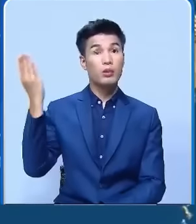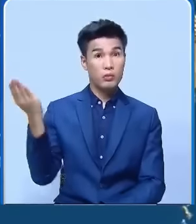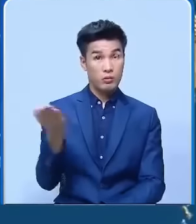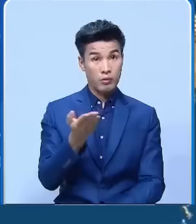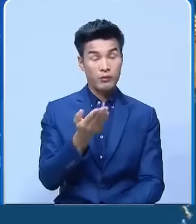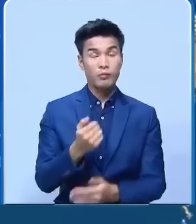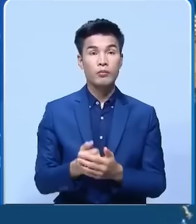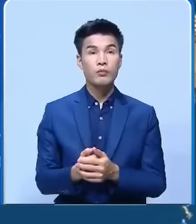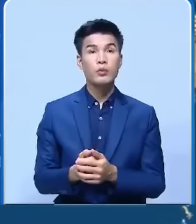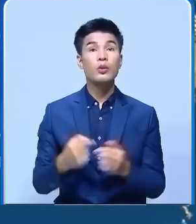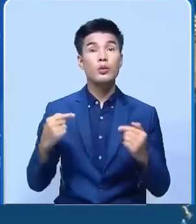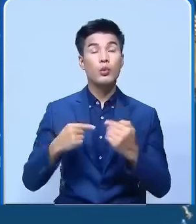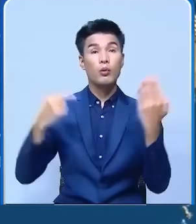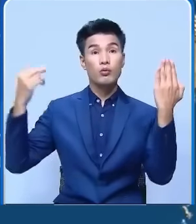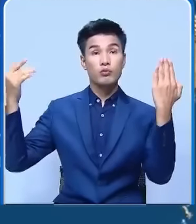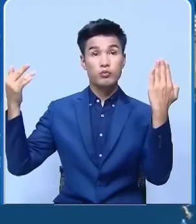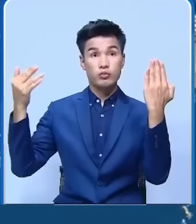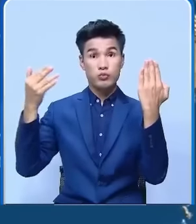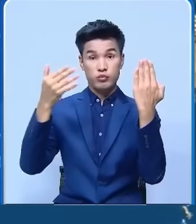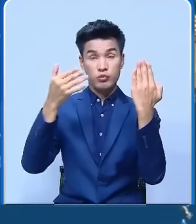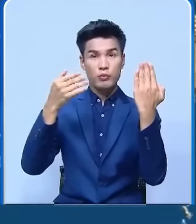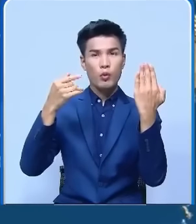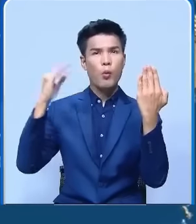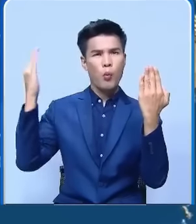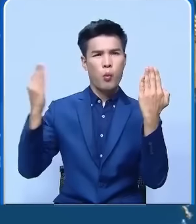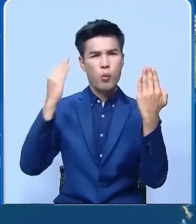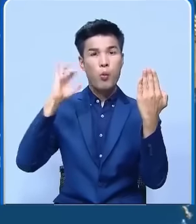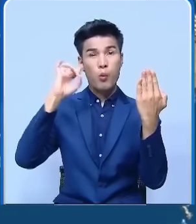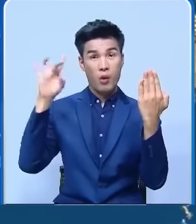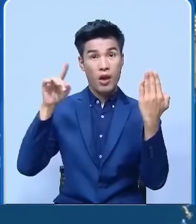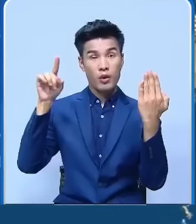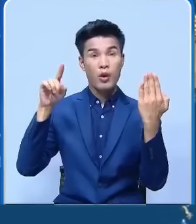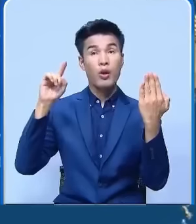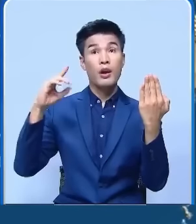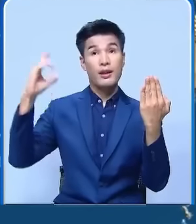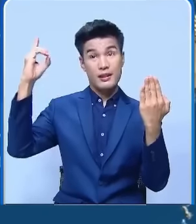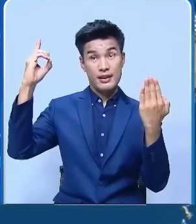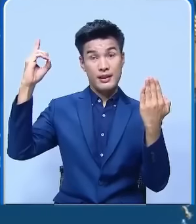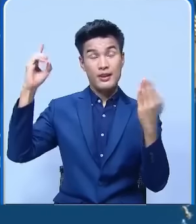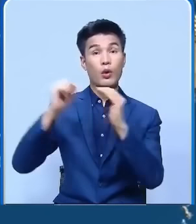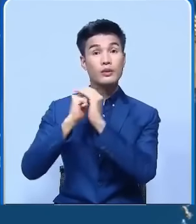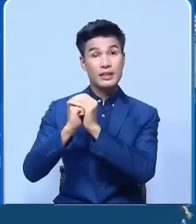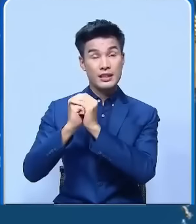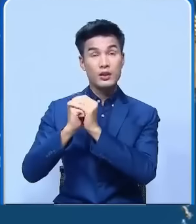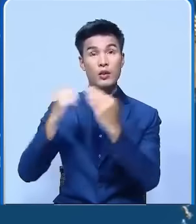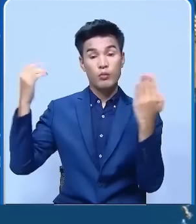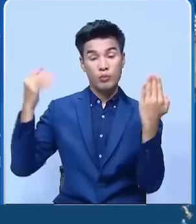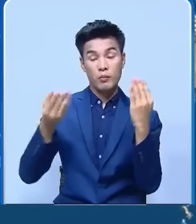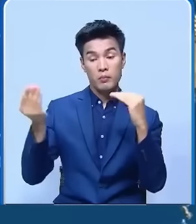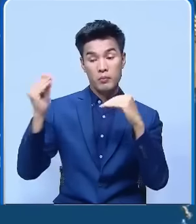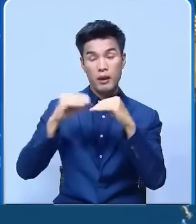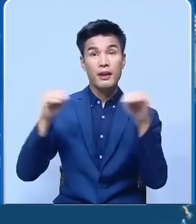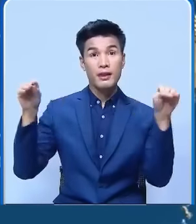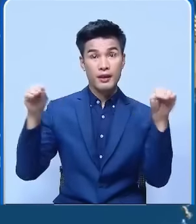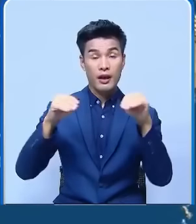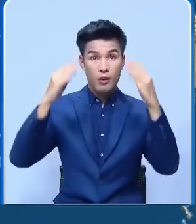อมๆกันเลยนะคะสำหรับทิศทางของพายุซูริกที่สะสมความรุนแรงจากดีเพรสชันในทะเลจีนใต้เช้านี้ขยับเข้าใกล้ชายฝั่งเวียด